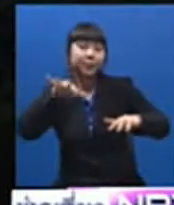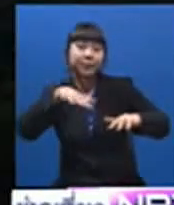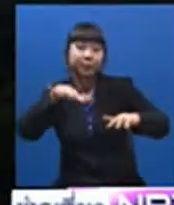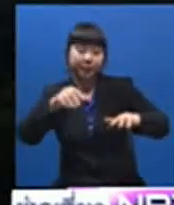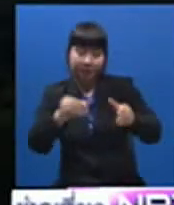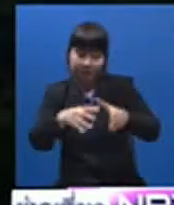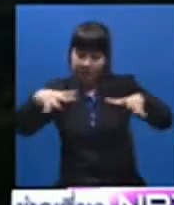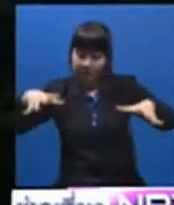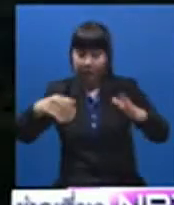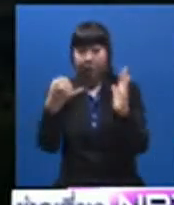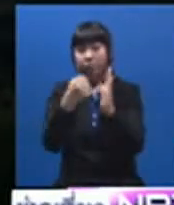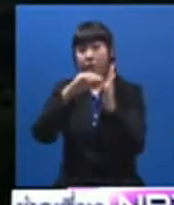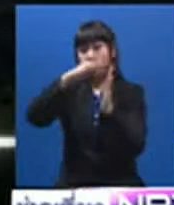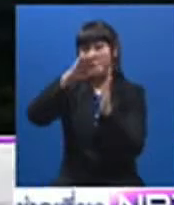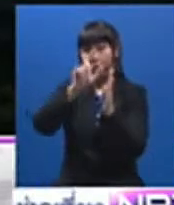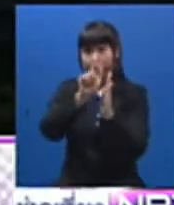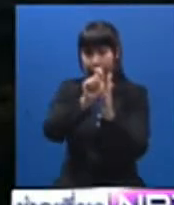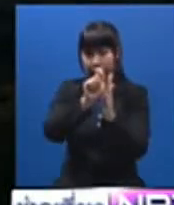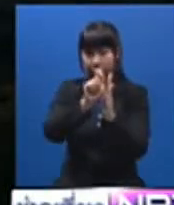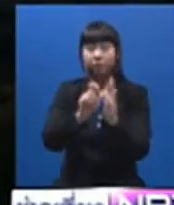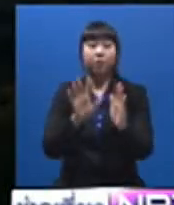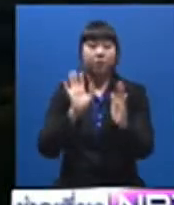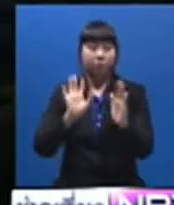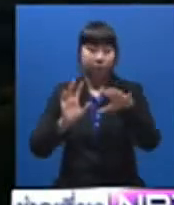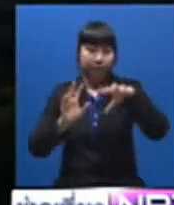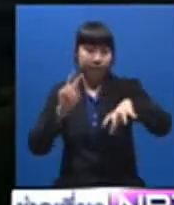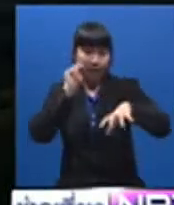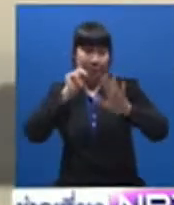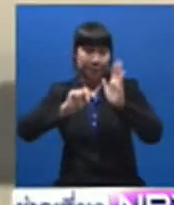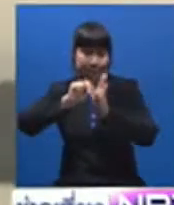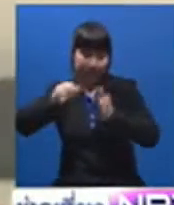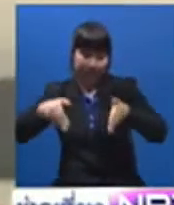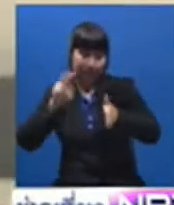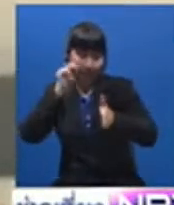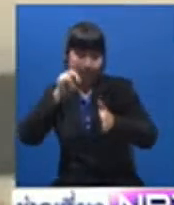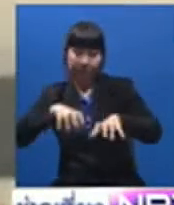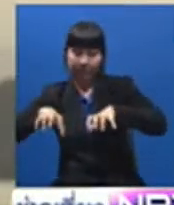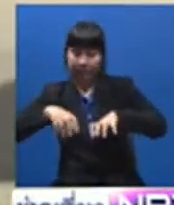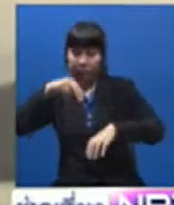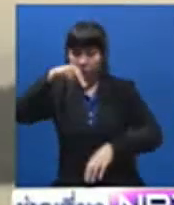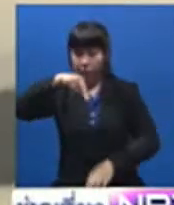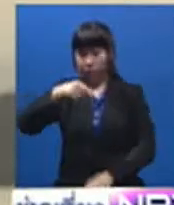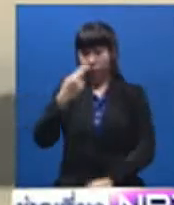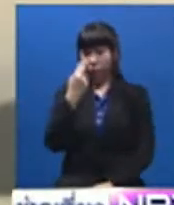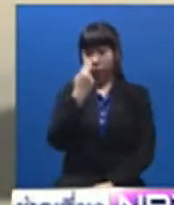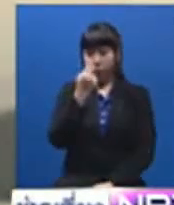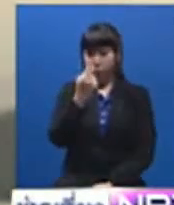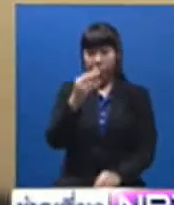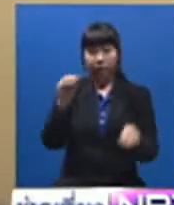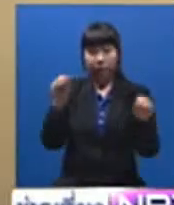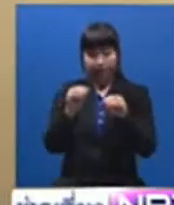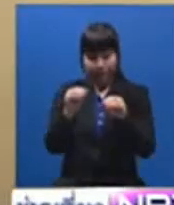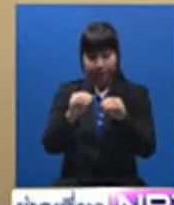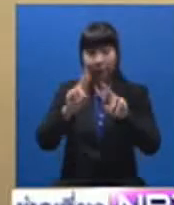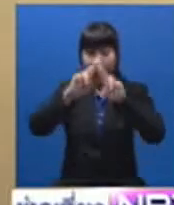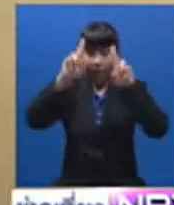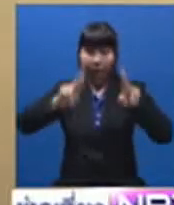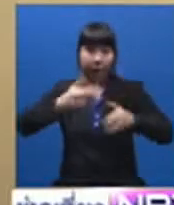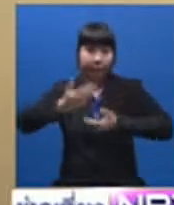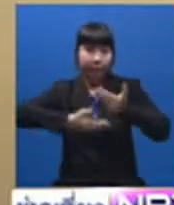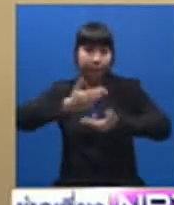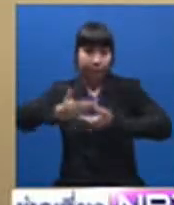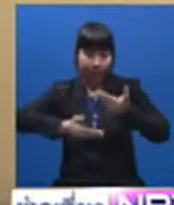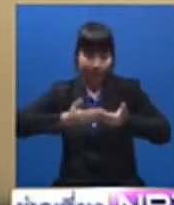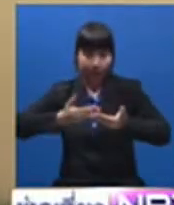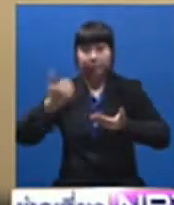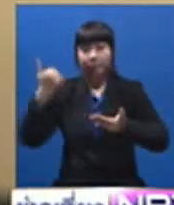ขนาดใหญ่ของจงหดอุตราดิย์โดยอุธยาณแ่ชาติลำน้ำนานจดจดชมววไ้ที่ปเวนระเบียงสวดดีการร้านค้าของอุ